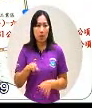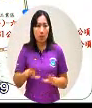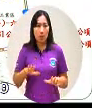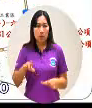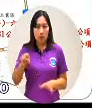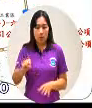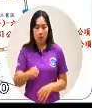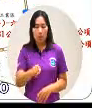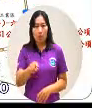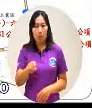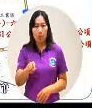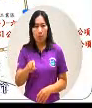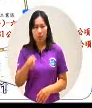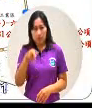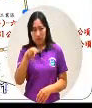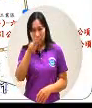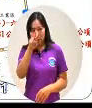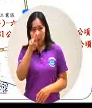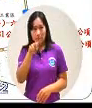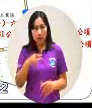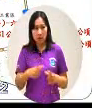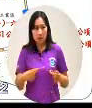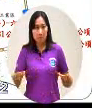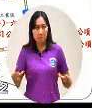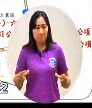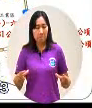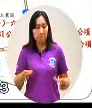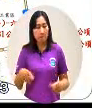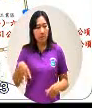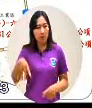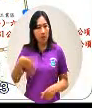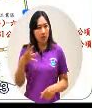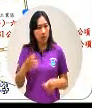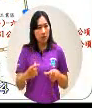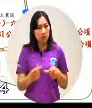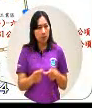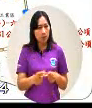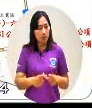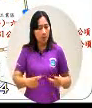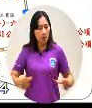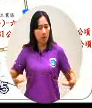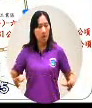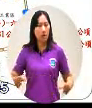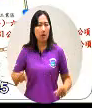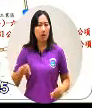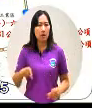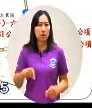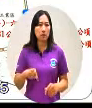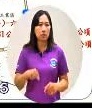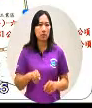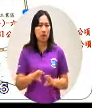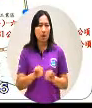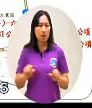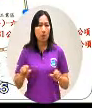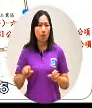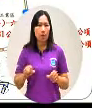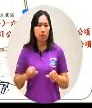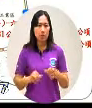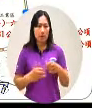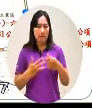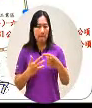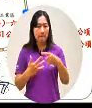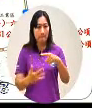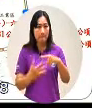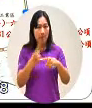用的这个400公顷。临门工业区占临门所有土地1%，这个阁是工业区，你看加强